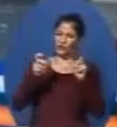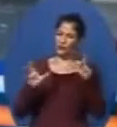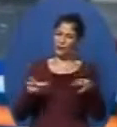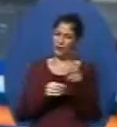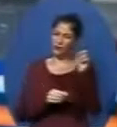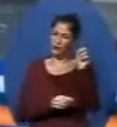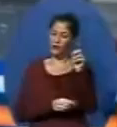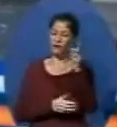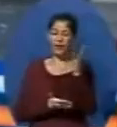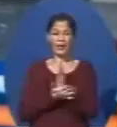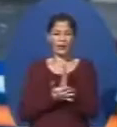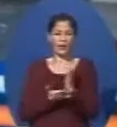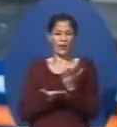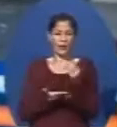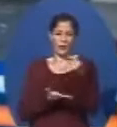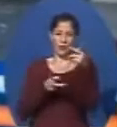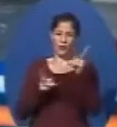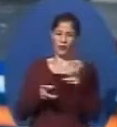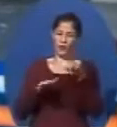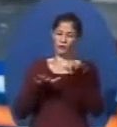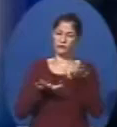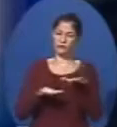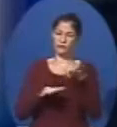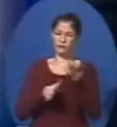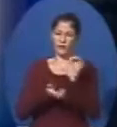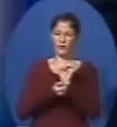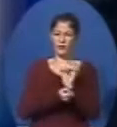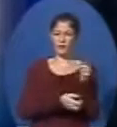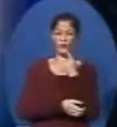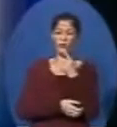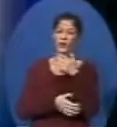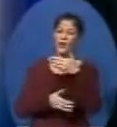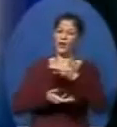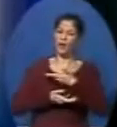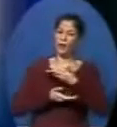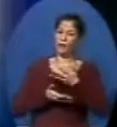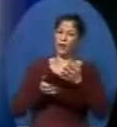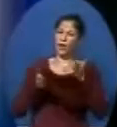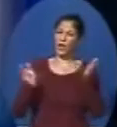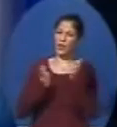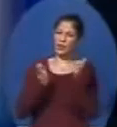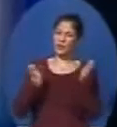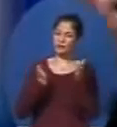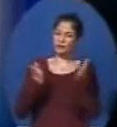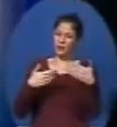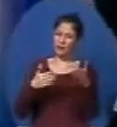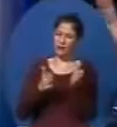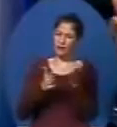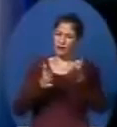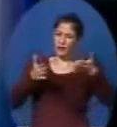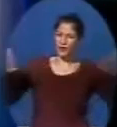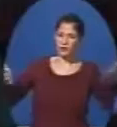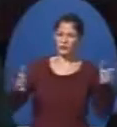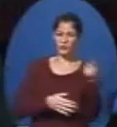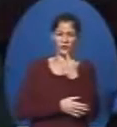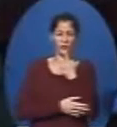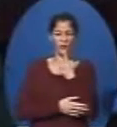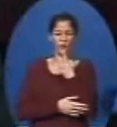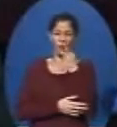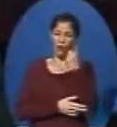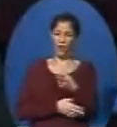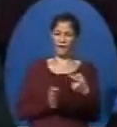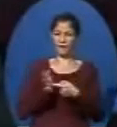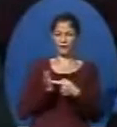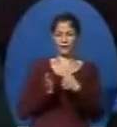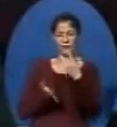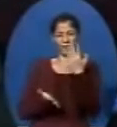ויחליטו איפה הוא יישב, מה... אבל למשל, איש כזה יקבל תא יותר רחב, יקבל עוד מכשיר טלוויזיה. מוכרח לקבל. למה מוכרח?